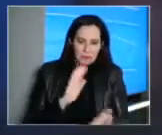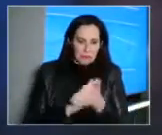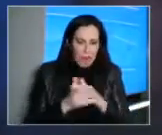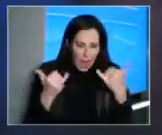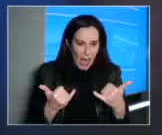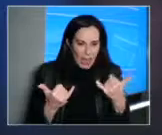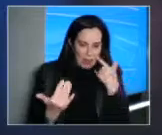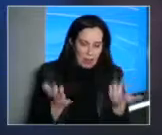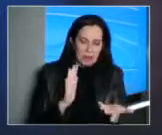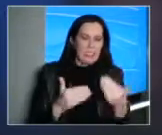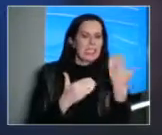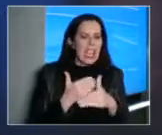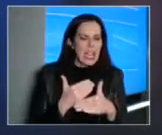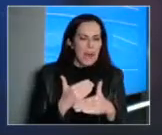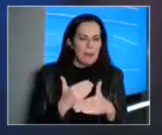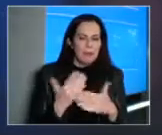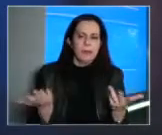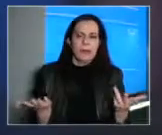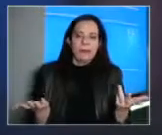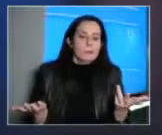עתה לפחות,